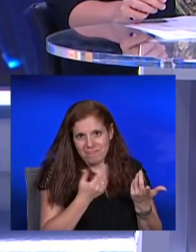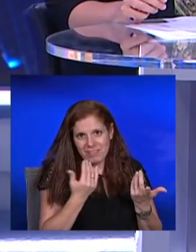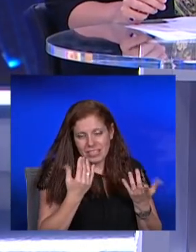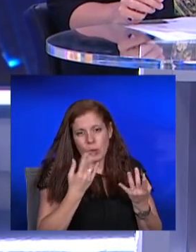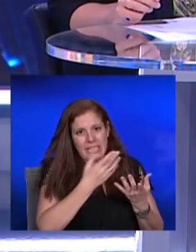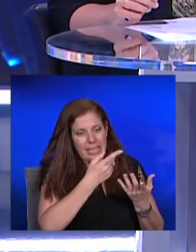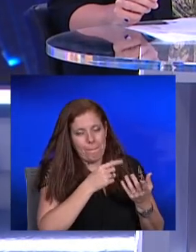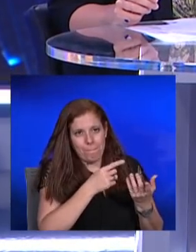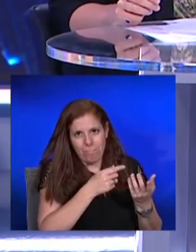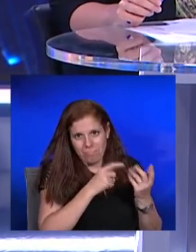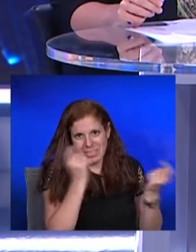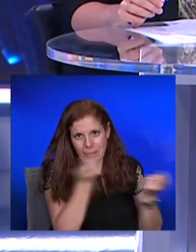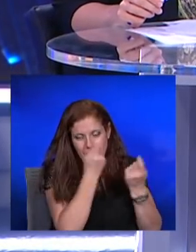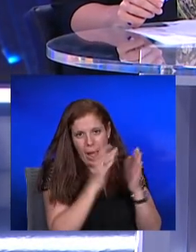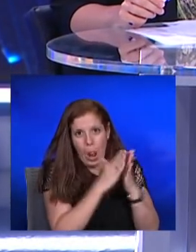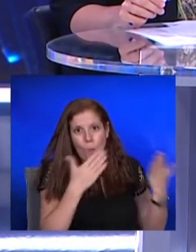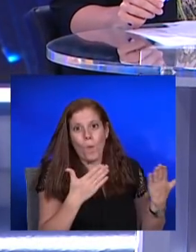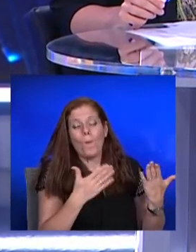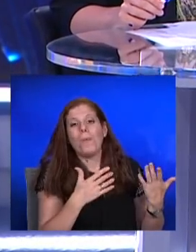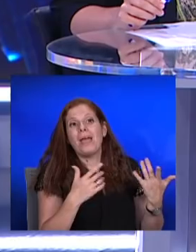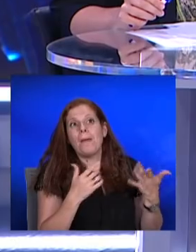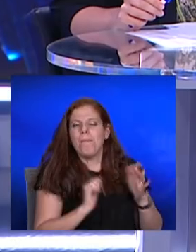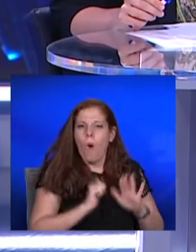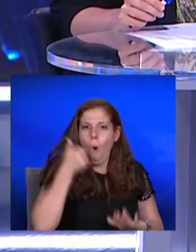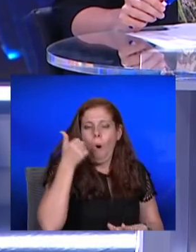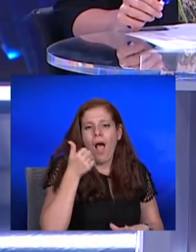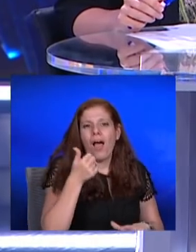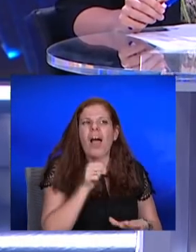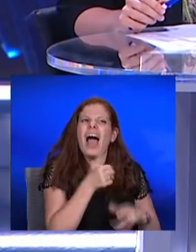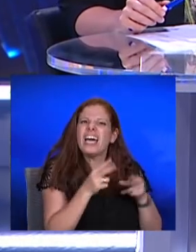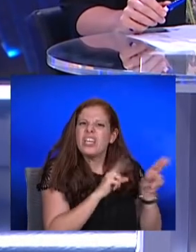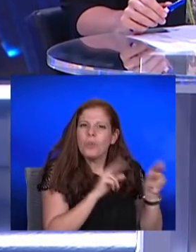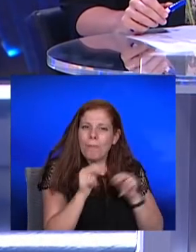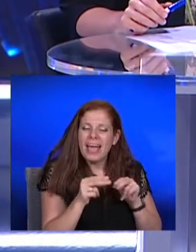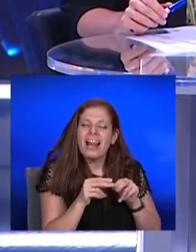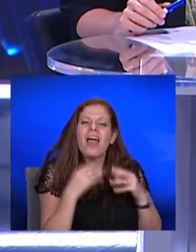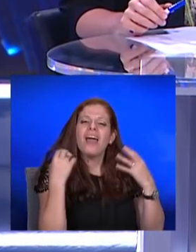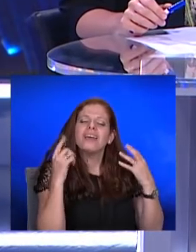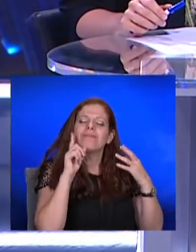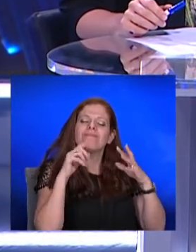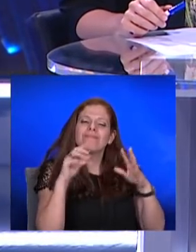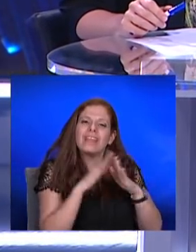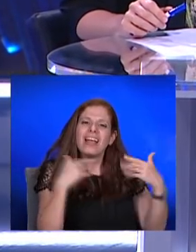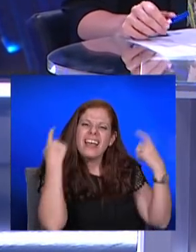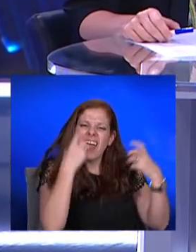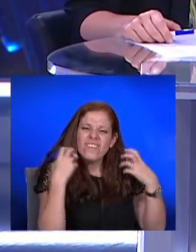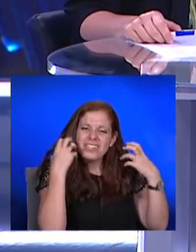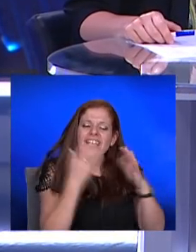ואת את הבן שלי, והייתם אמורים להוציא ילד עוד פעם עכשיו בתקופת